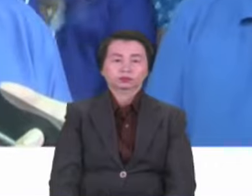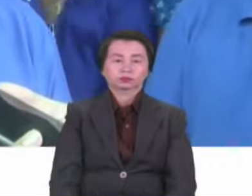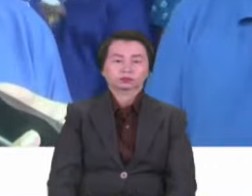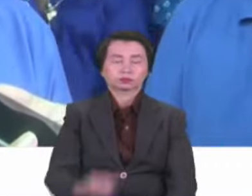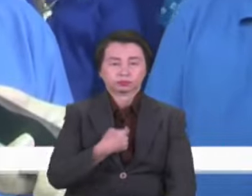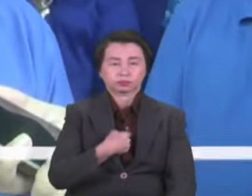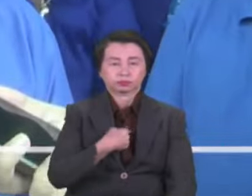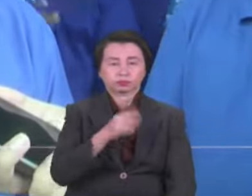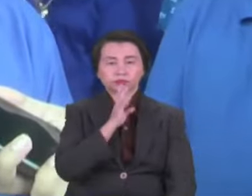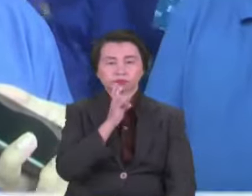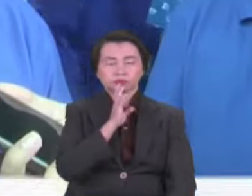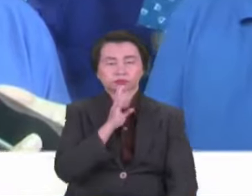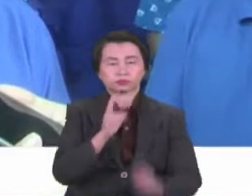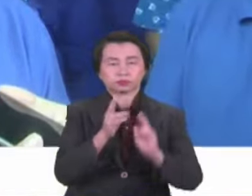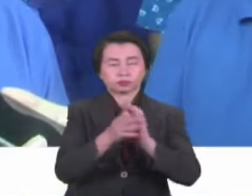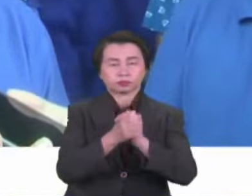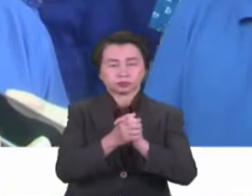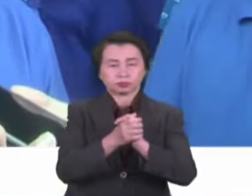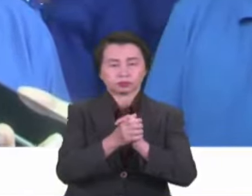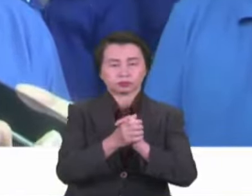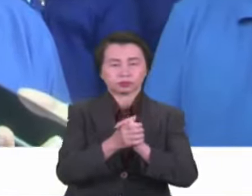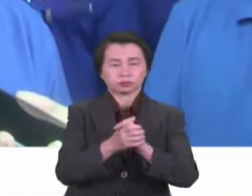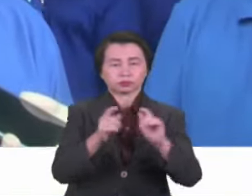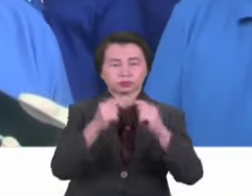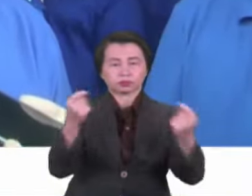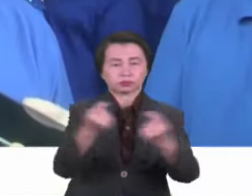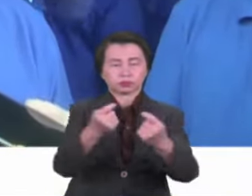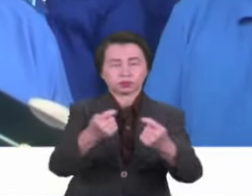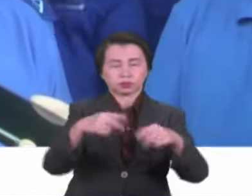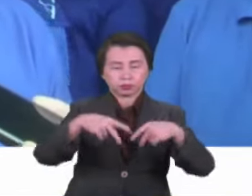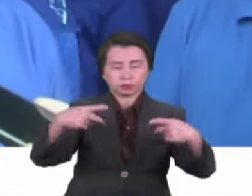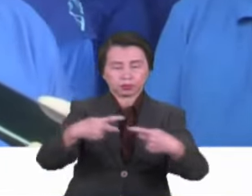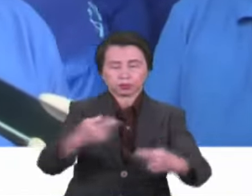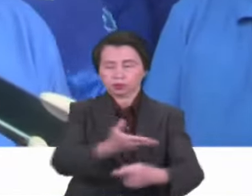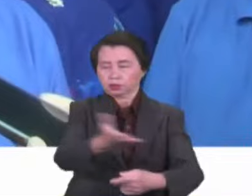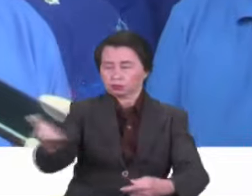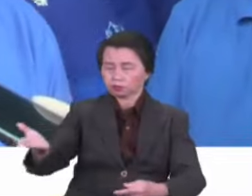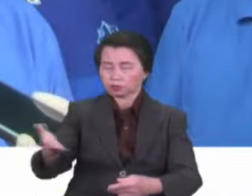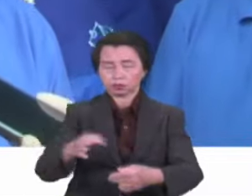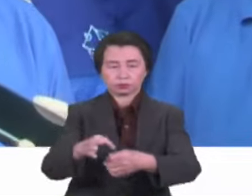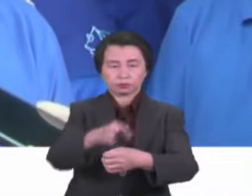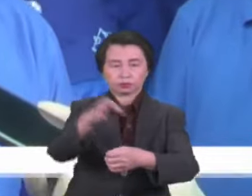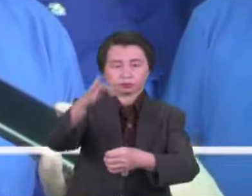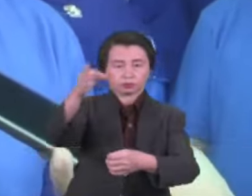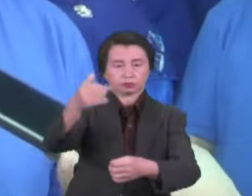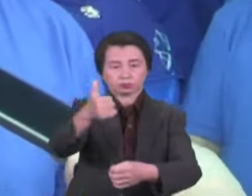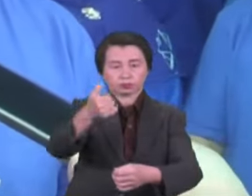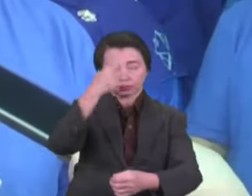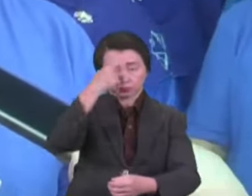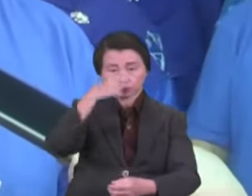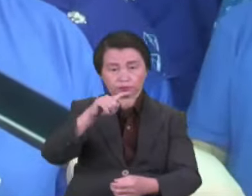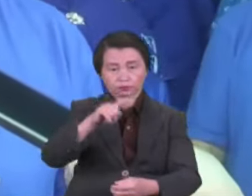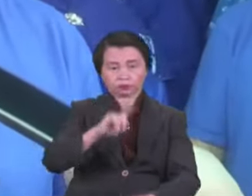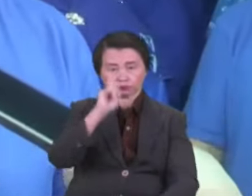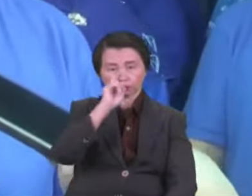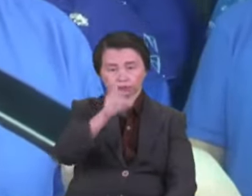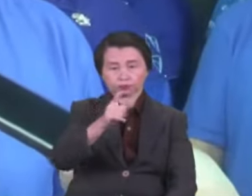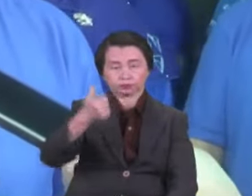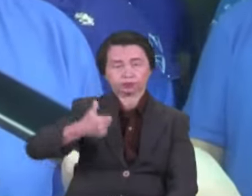Saya ucapkan syabas tahniah kepada jentera parti. Mereka nampaknya begitu bersemangat untuk